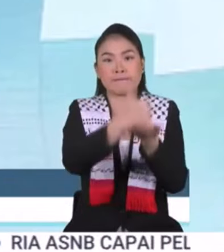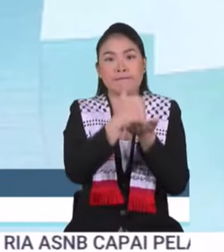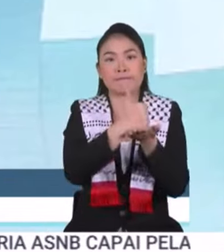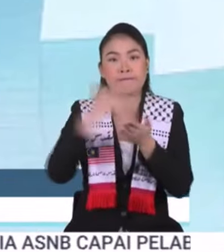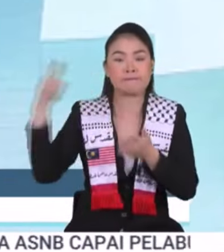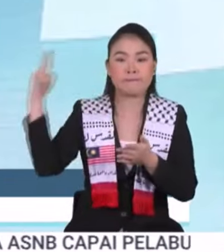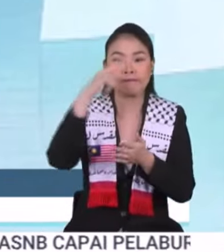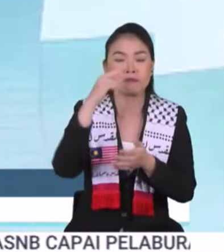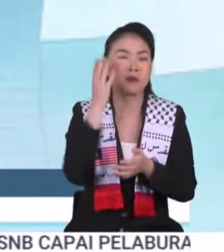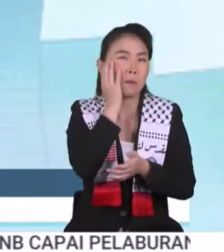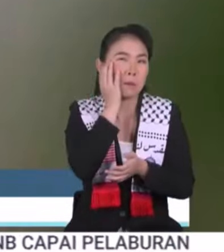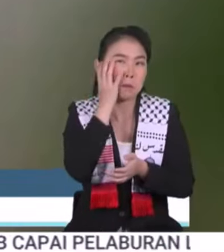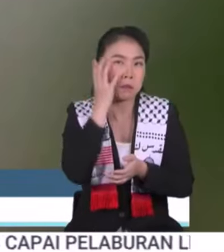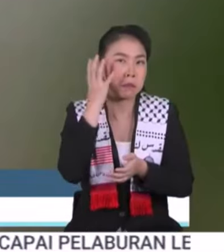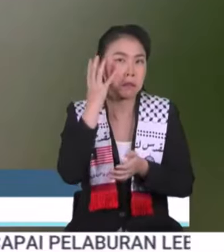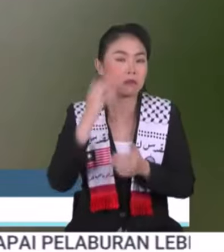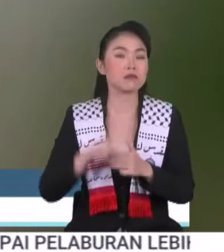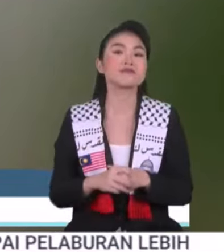cedera di muka.